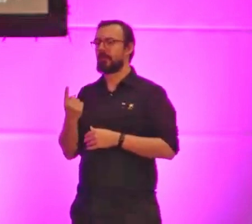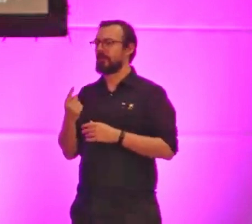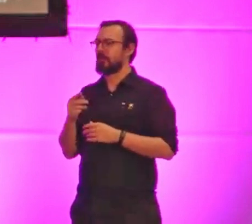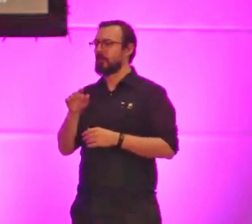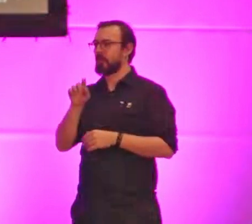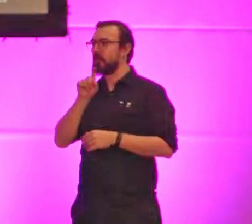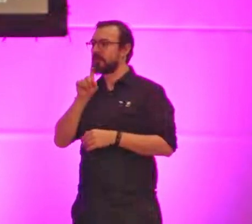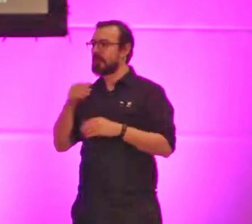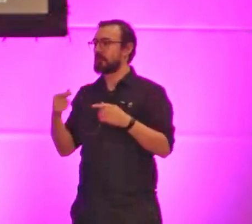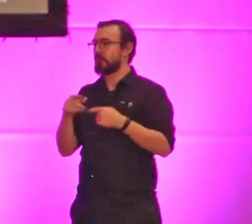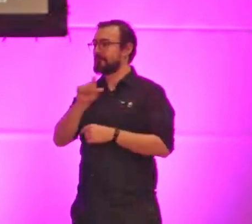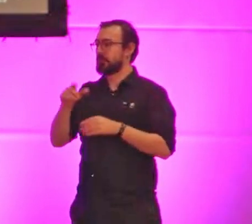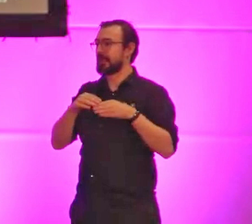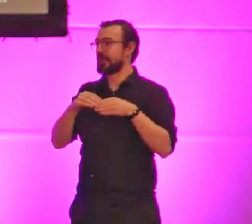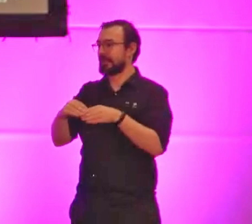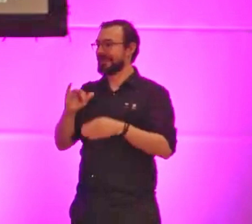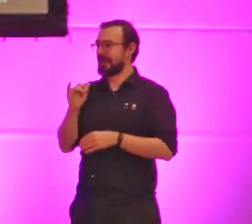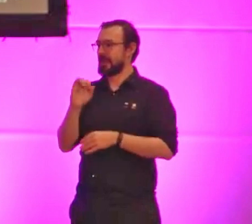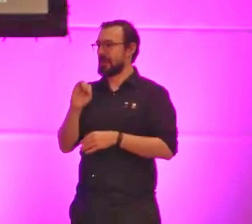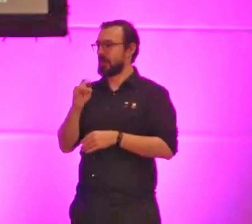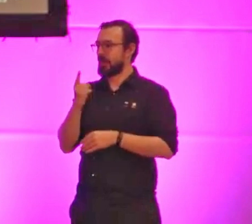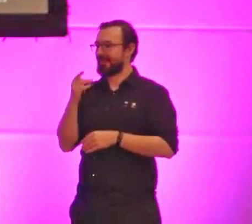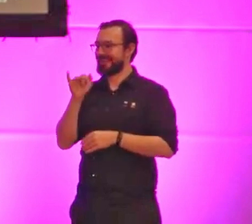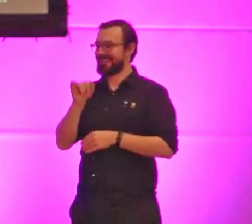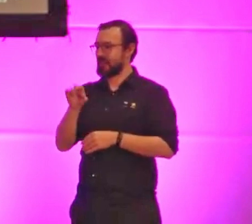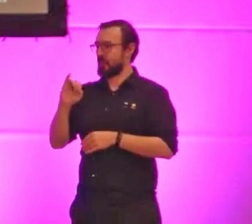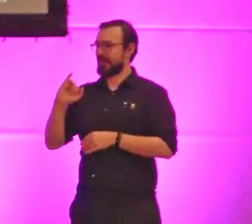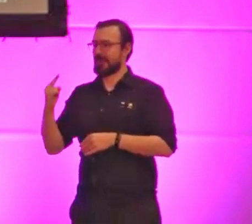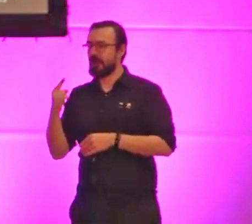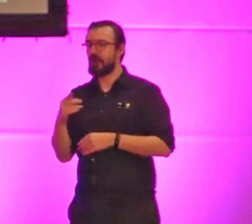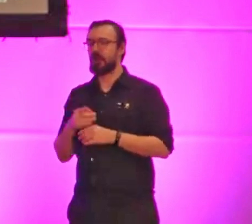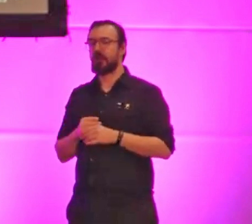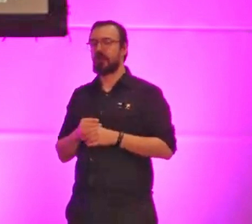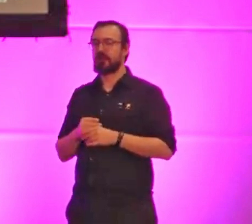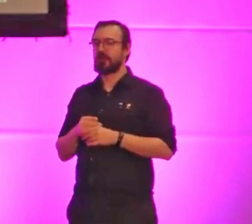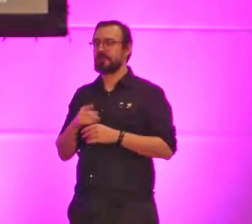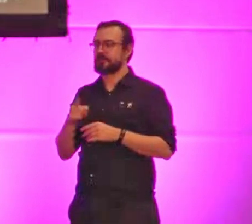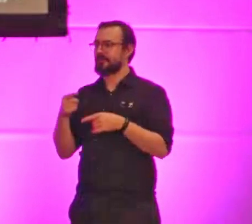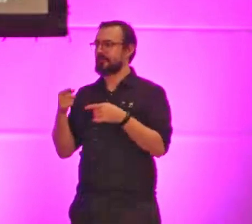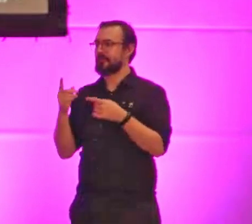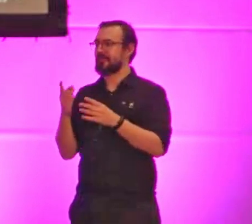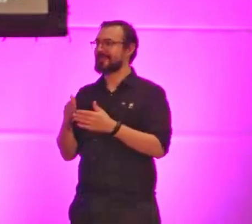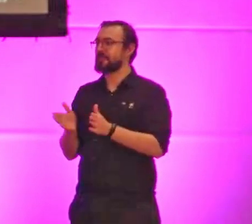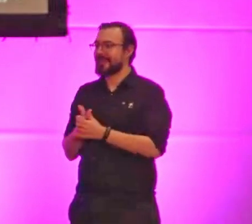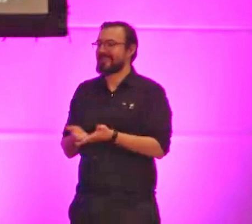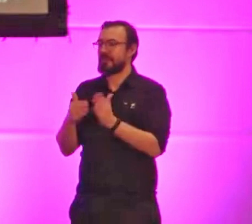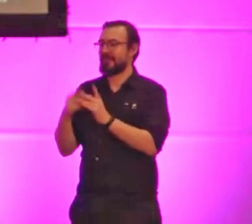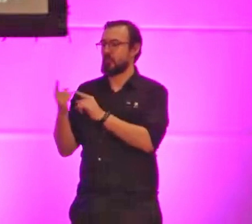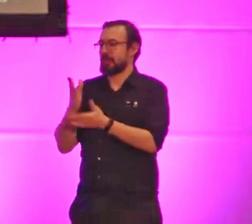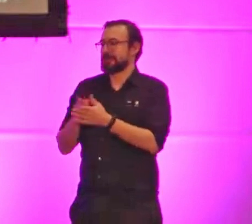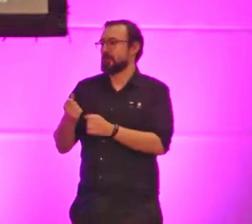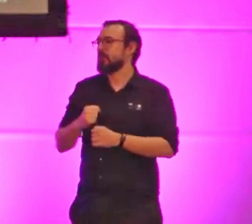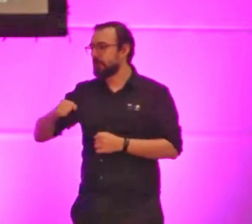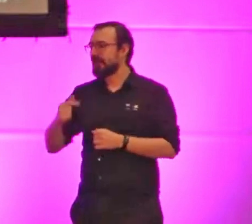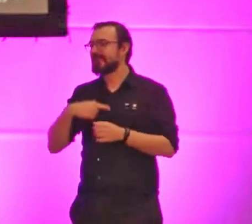ett åtal mot företagsledare i Lundin Oil och för medhjälp till folkrättsbrott.